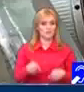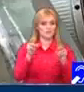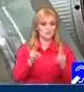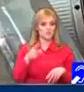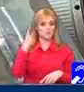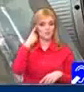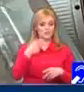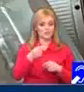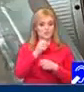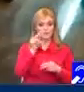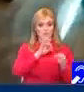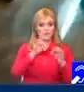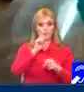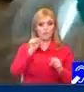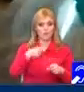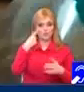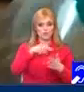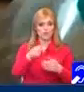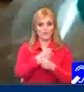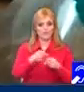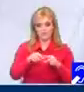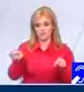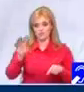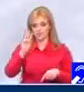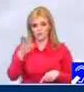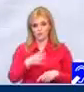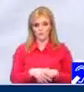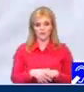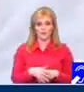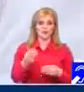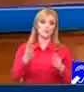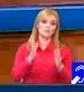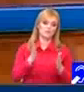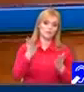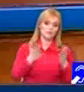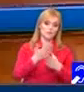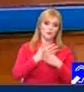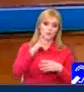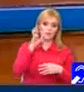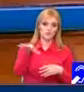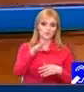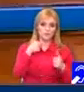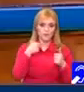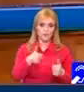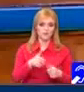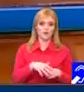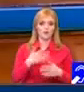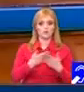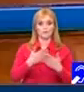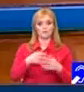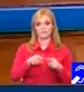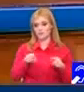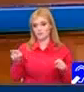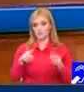Specialiștii cred că medicamentul ar putea ajunge în farmacii în 3 ani. Dacă pe domnul, deci totul să fie bine, undeva peste în